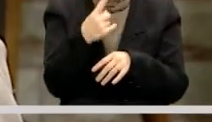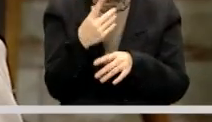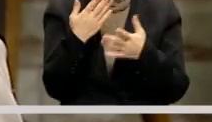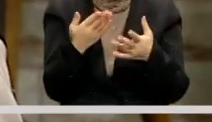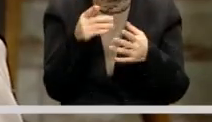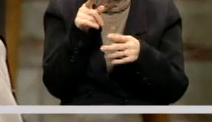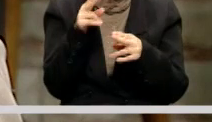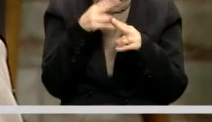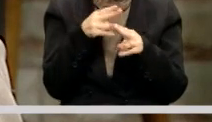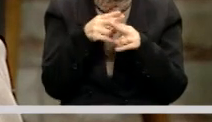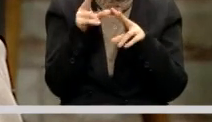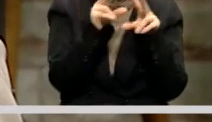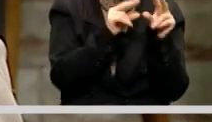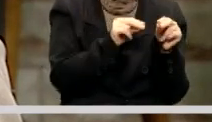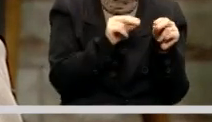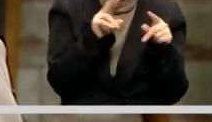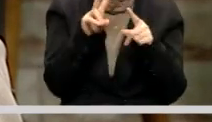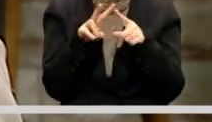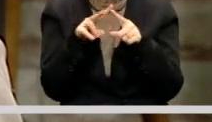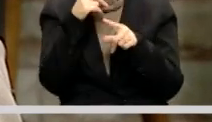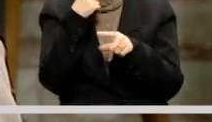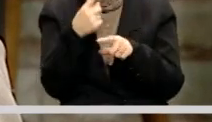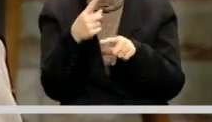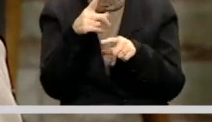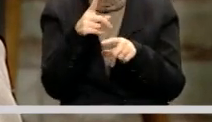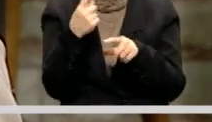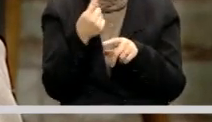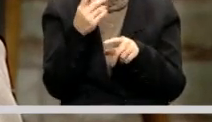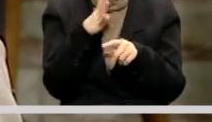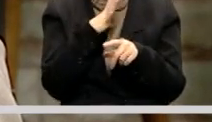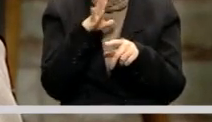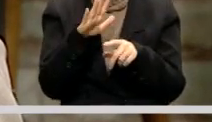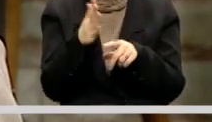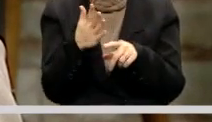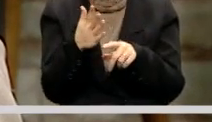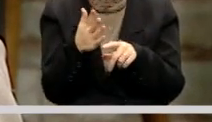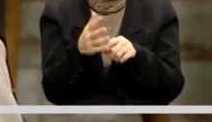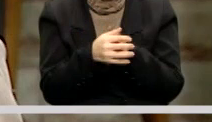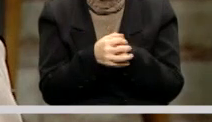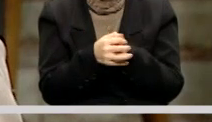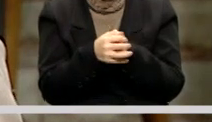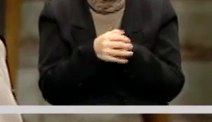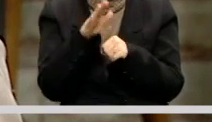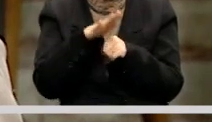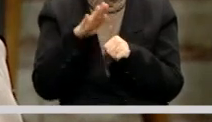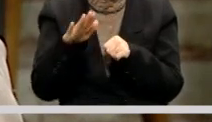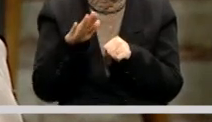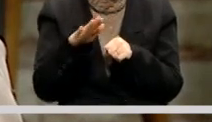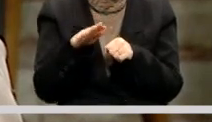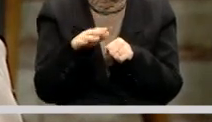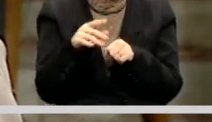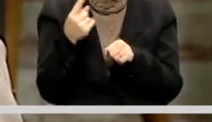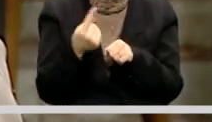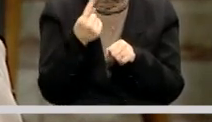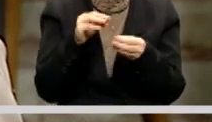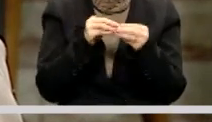uykuya dalıyorsa narkolepsi dediğimiz durum da olabilir. Ya da idiopatik hipersomni durumu da olabilir bu çocukta. Mutlaka